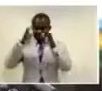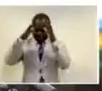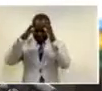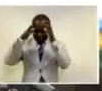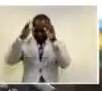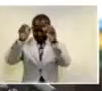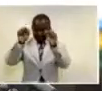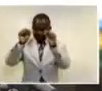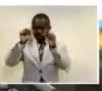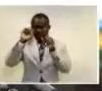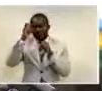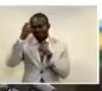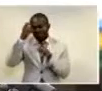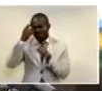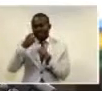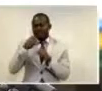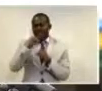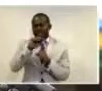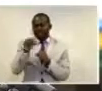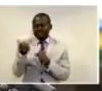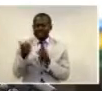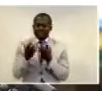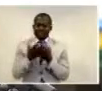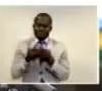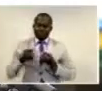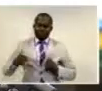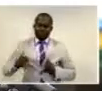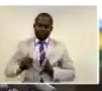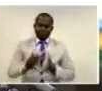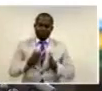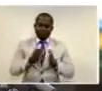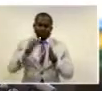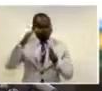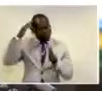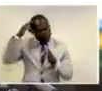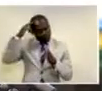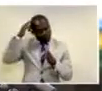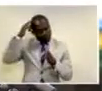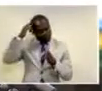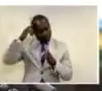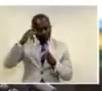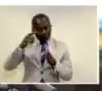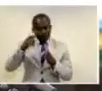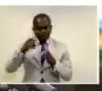hari ikindi kijyanye n'umuhanda wa kaburimbo